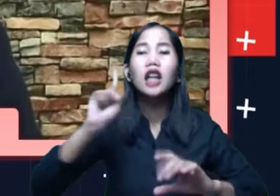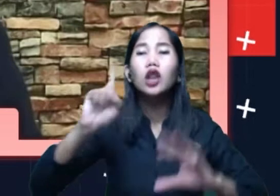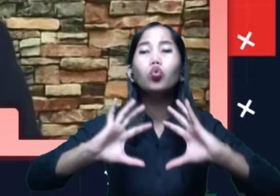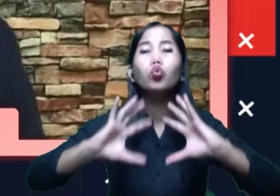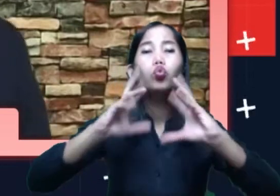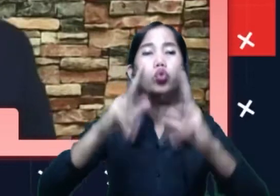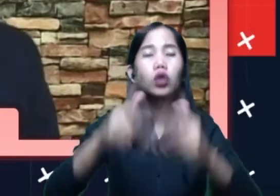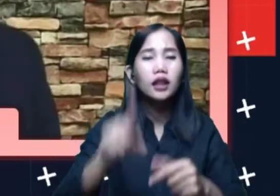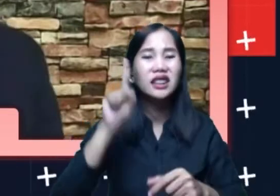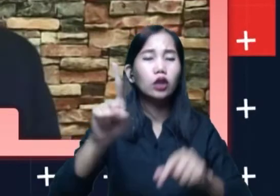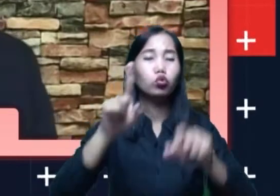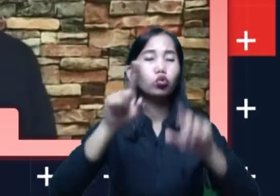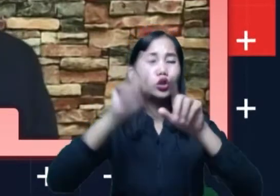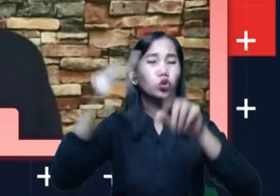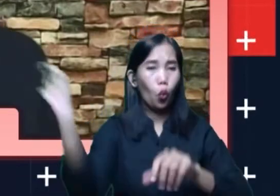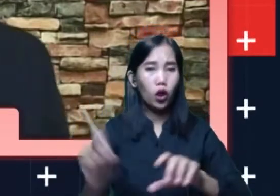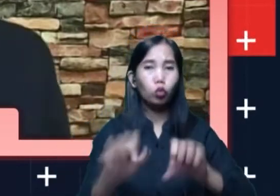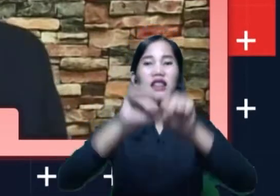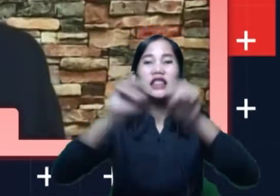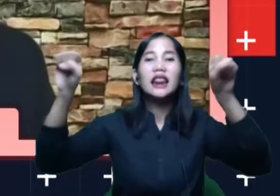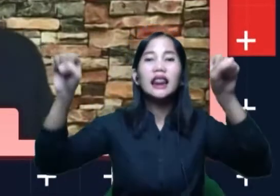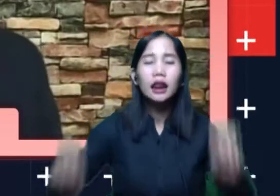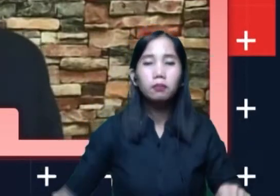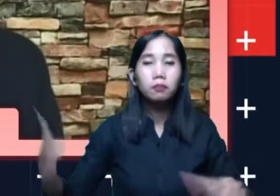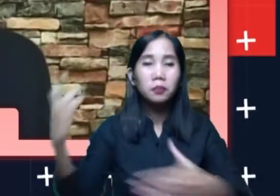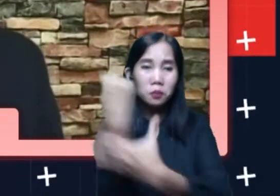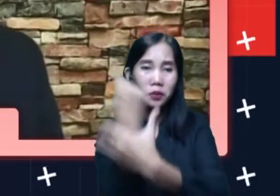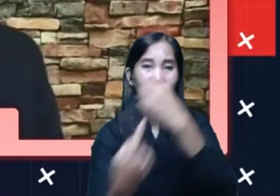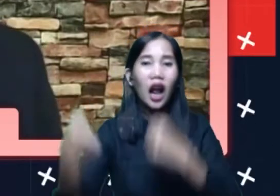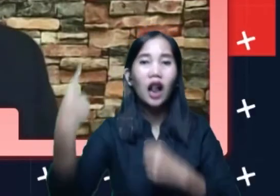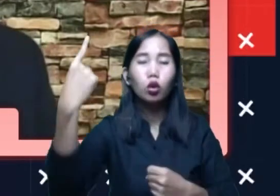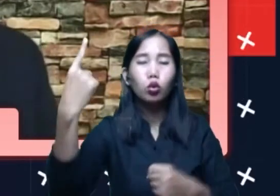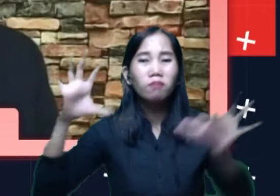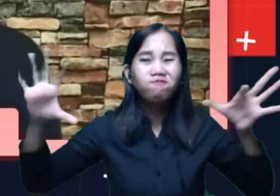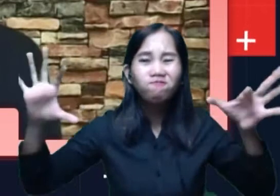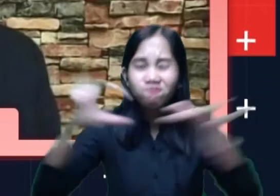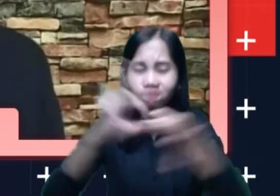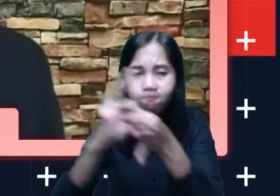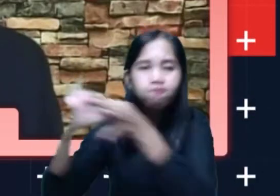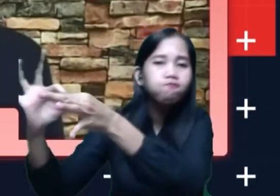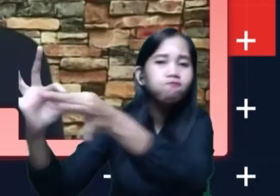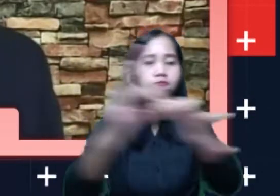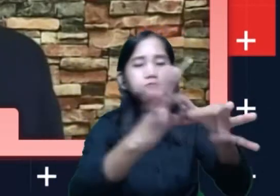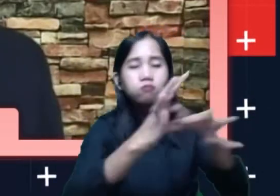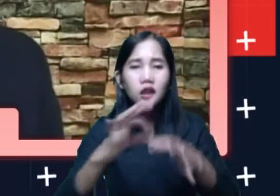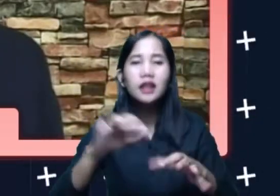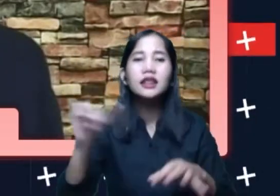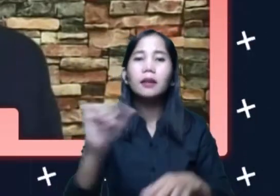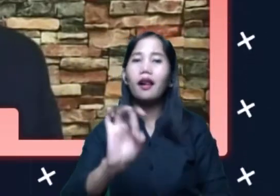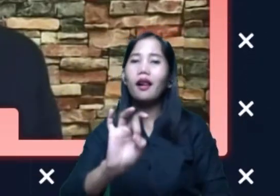pada waktu rasul-rasul masih hidup, ya. Waktu itu memang keadaan gereja